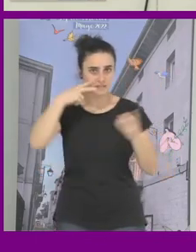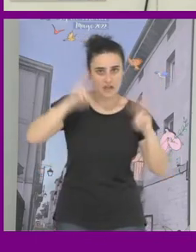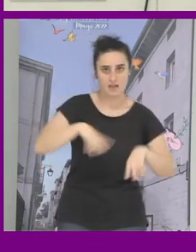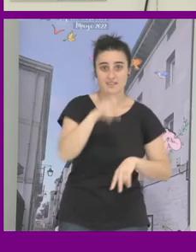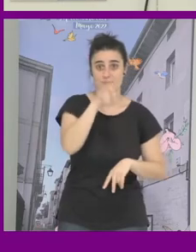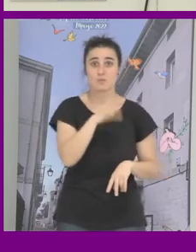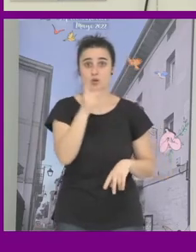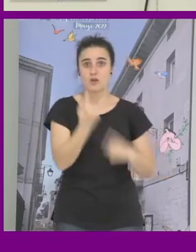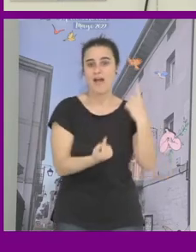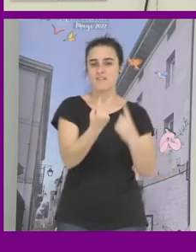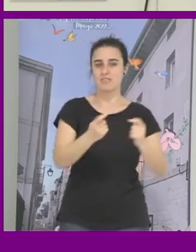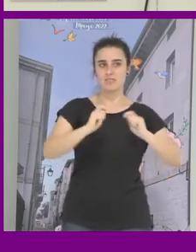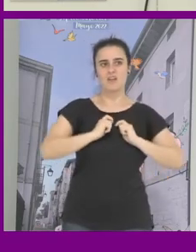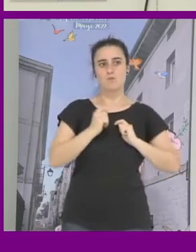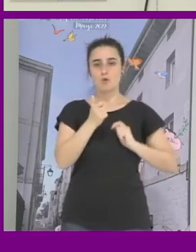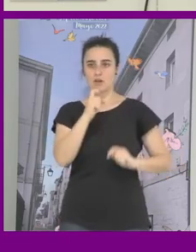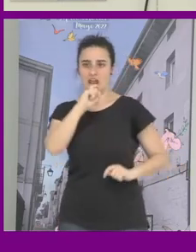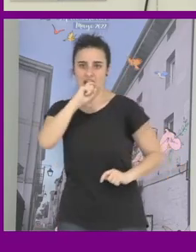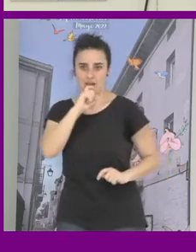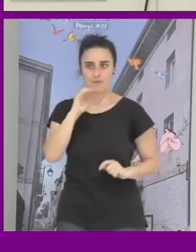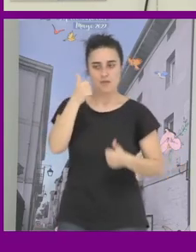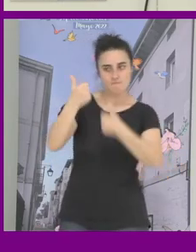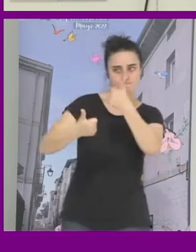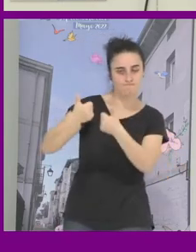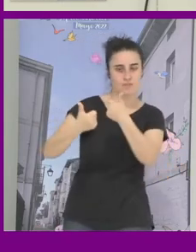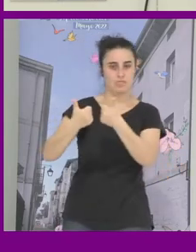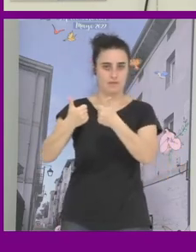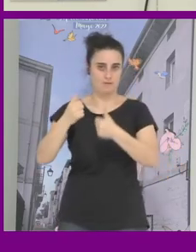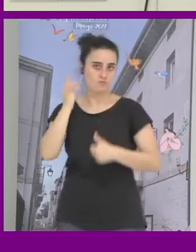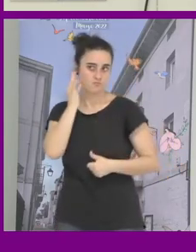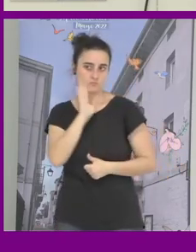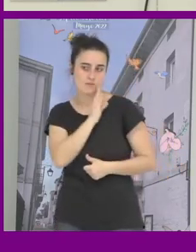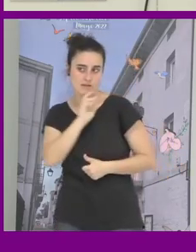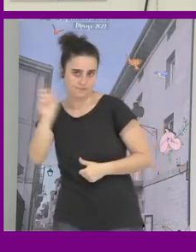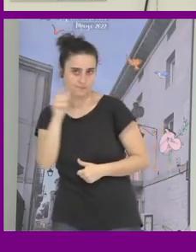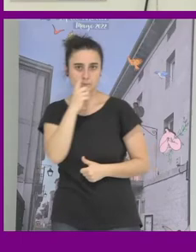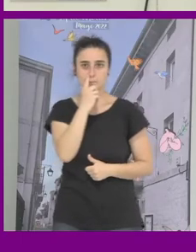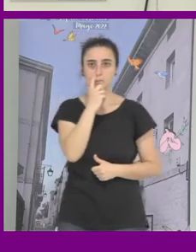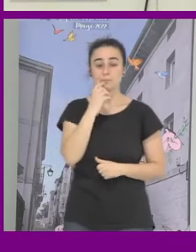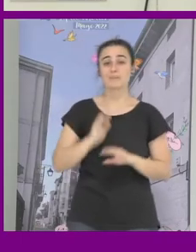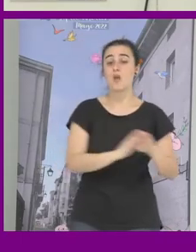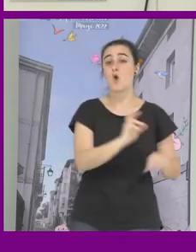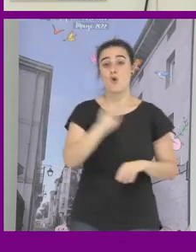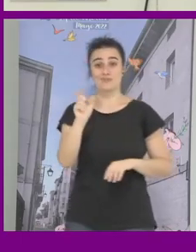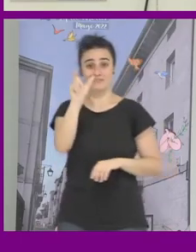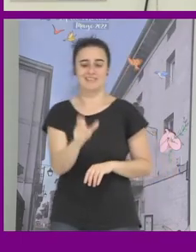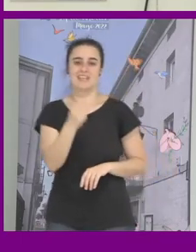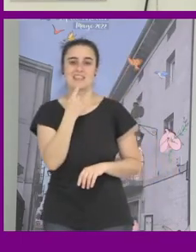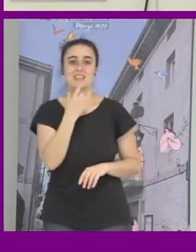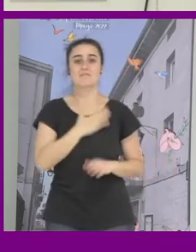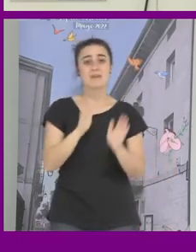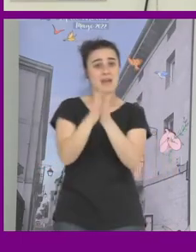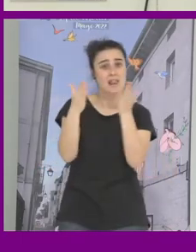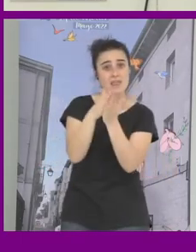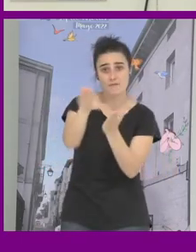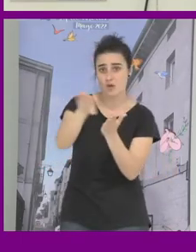duen, ba, batzutan, inbidia, leia, edo dena delakoak, bai? Beste batek esaten du, hau ez dut hartu nire liburutik, baizik